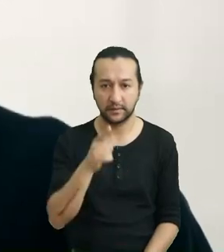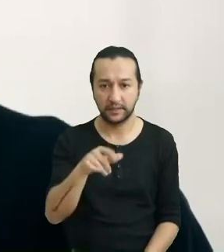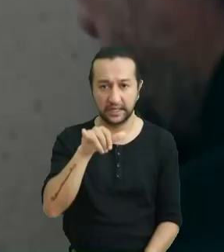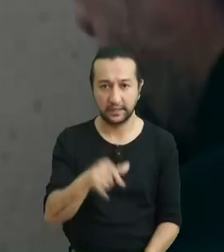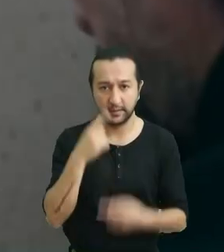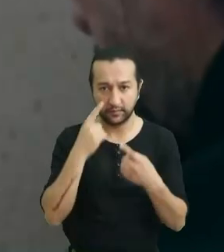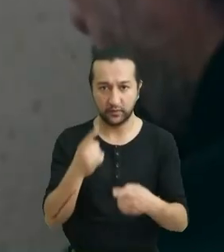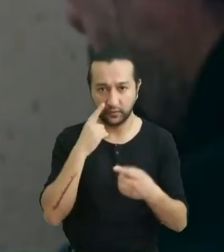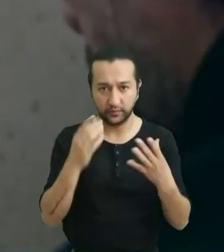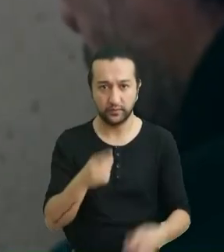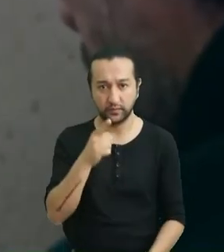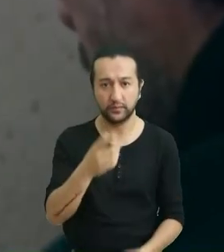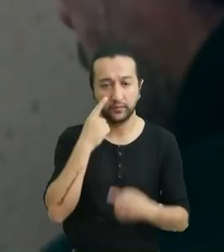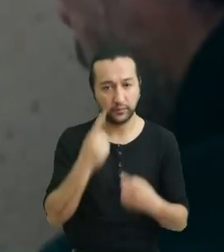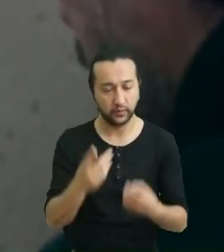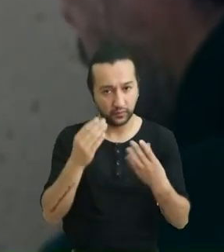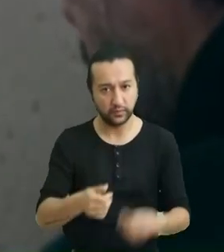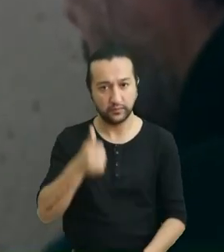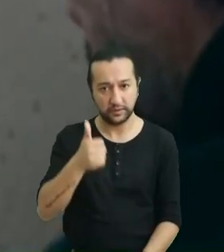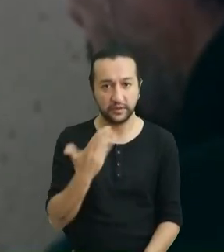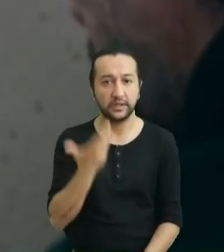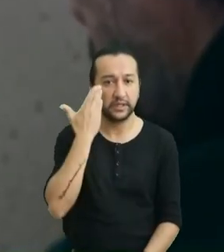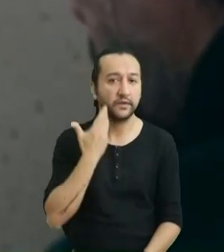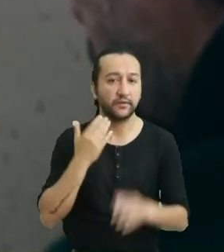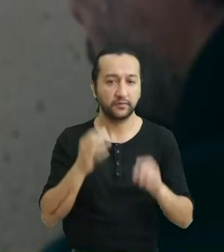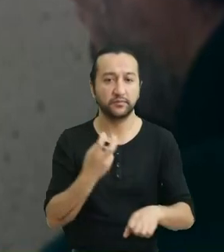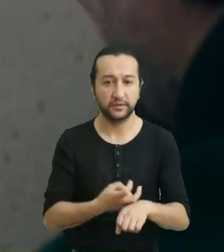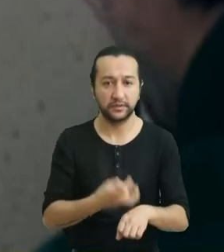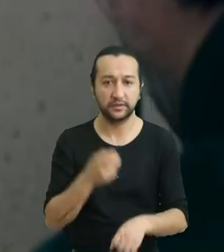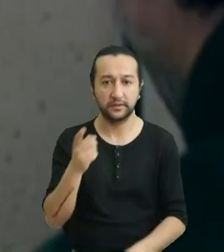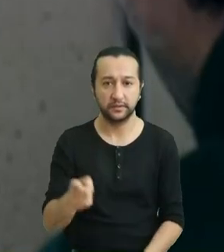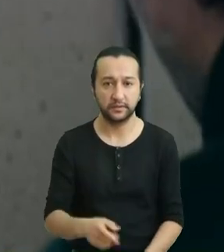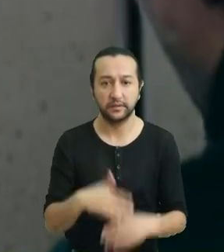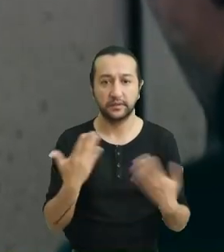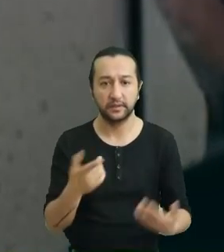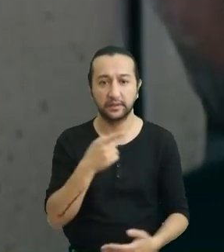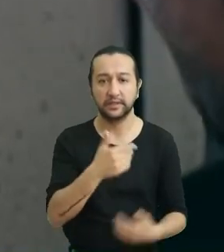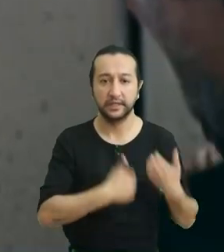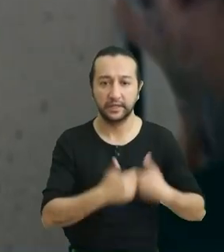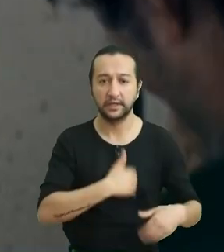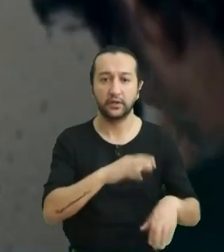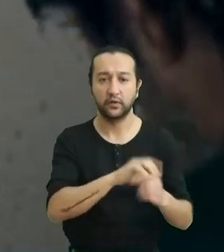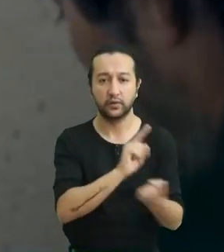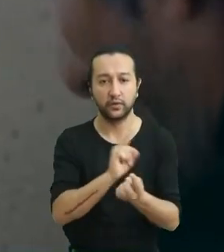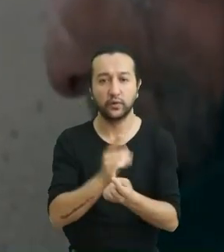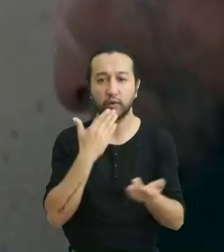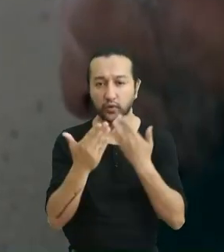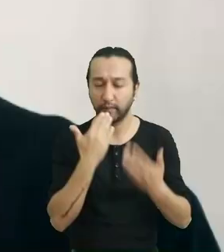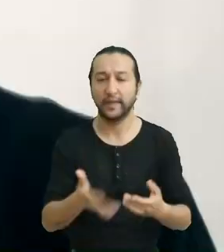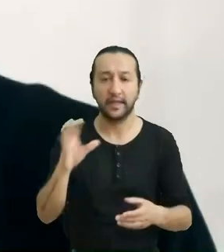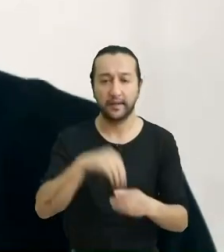İlgileniyor musun? İlgilenmem mi başkan? Keyfi yerindedir maşallah. Yaralarla, doktorla sohbet,